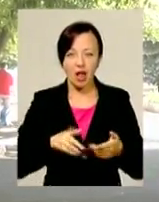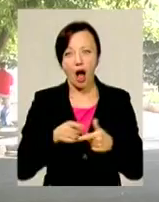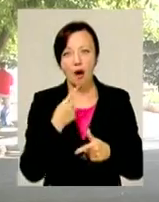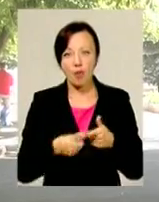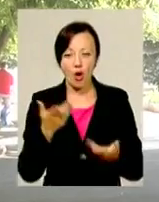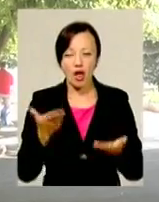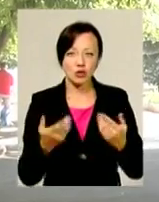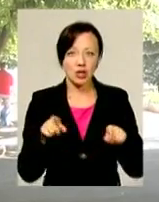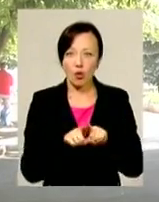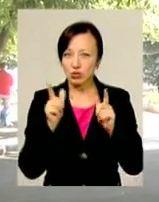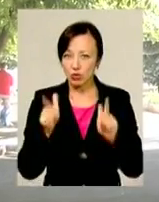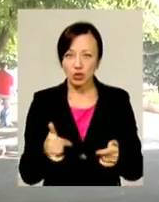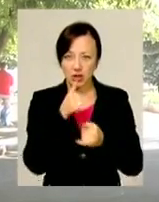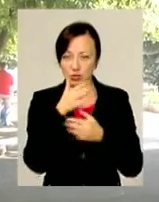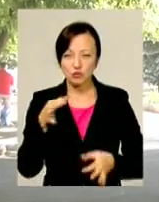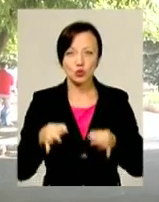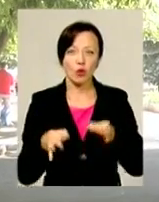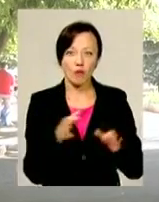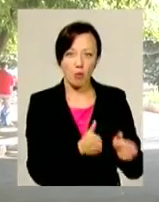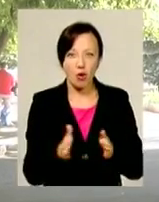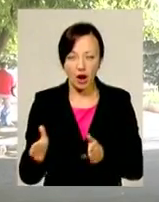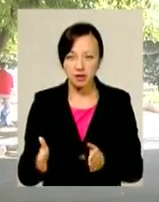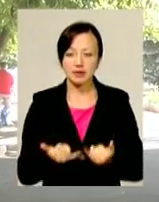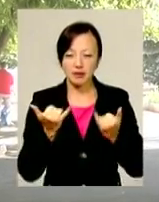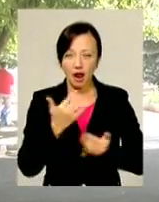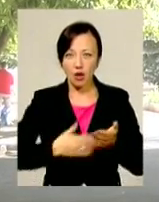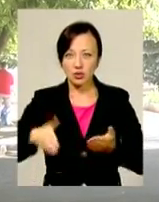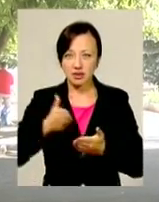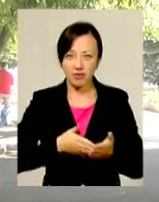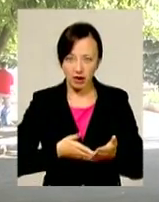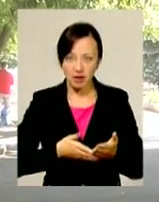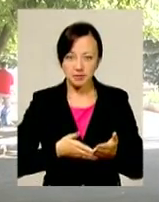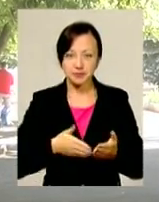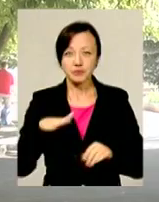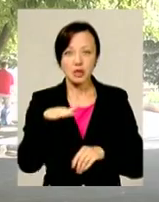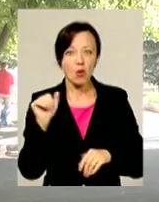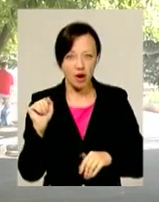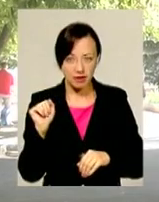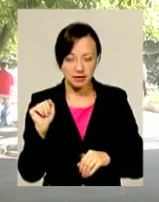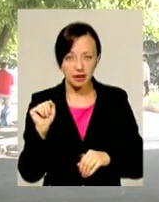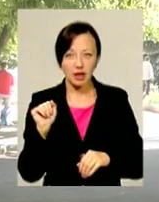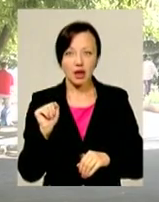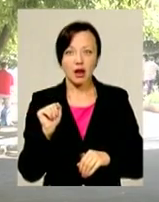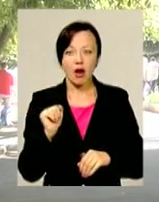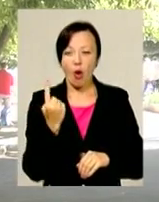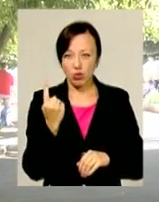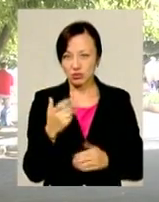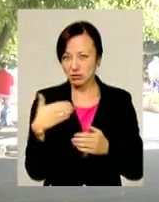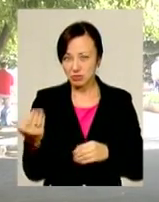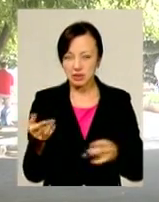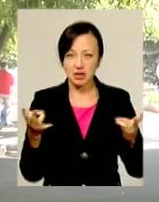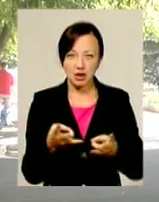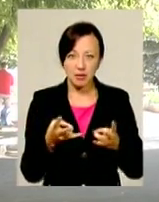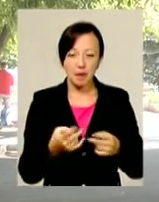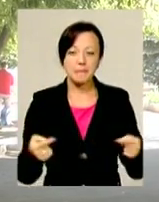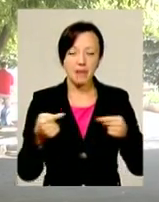або ж якщо такої згоди досягти не можна в судовому порядку. Для розірвання зі сторони орендодавця договору оренди землі в односторонньому порядку необхідно, щоб були